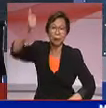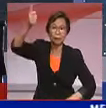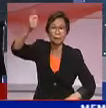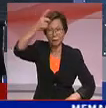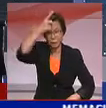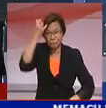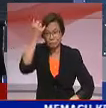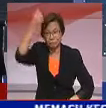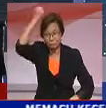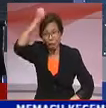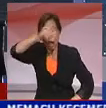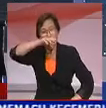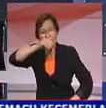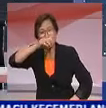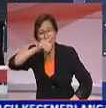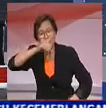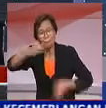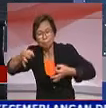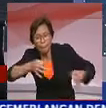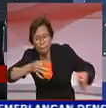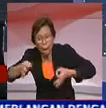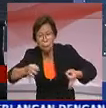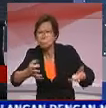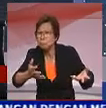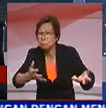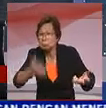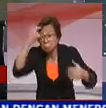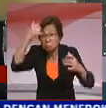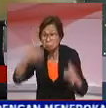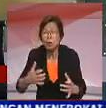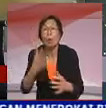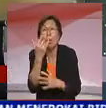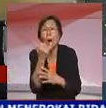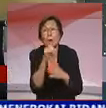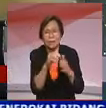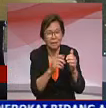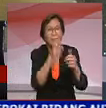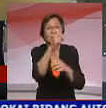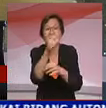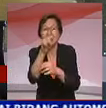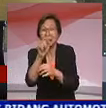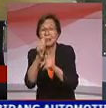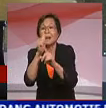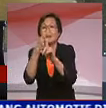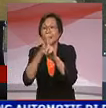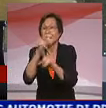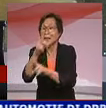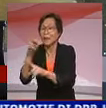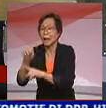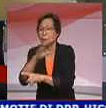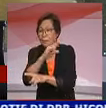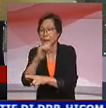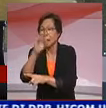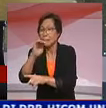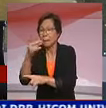Pertahanan, Datuk Seri Ismail Sabri Yaakob menjelaskan perkara ini diputuskan berpandukan data daripada KKM dan MKN yang